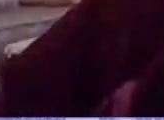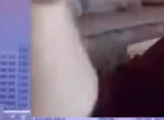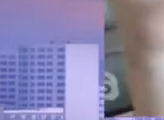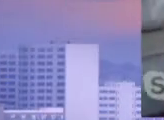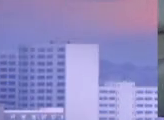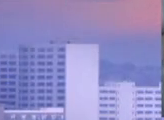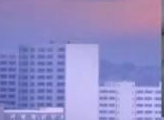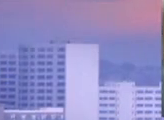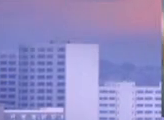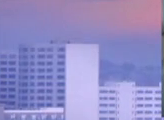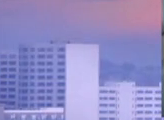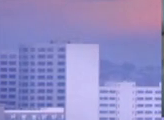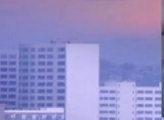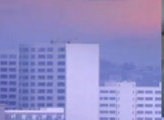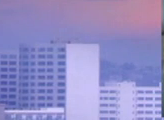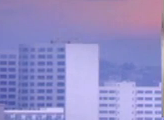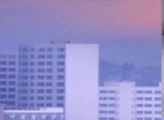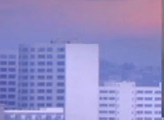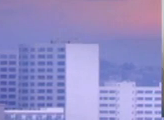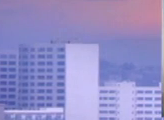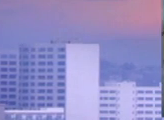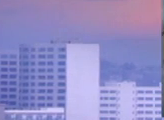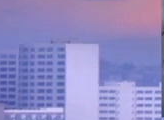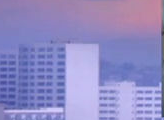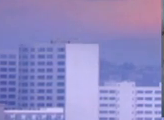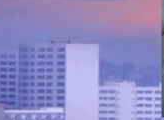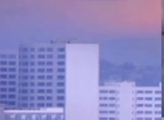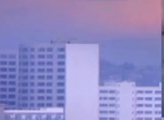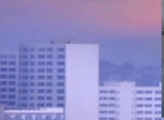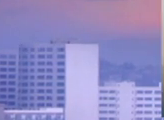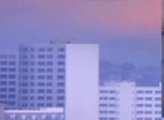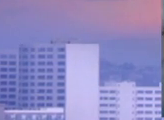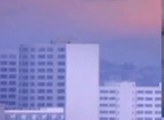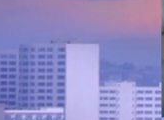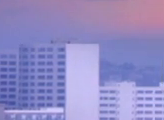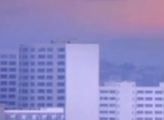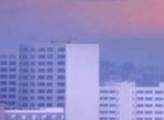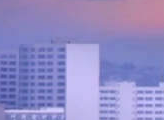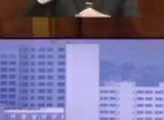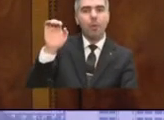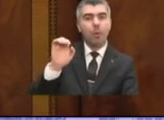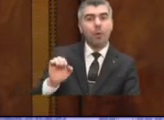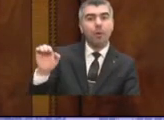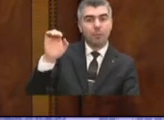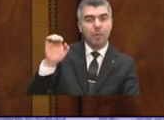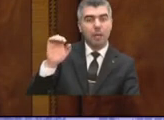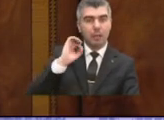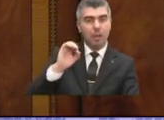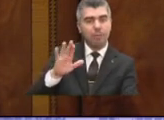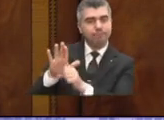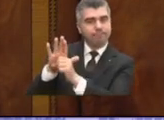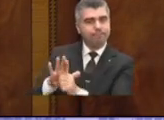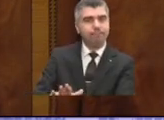في مجموعه من التقارير هي تتفاخر بان هناك الميزان التجاري سجل ارتفاعا ملحوضا ميزان